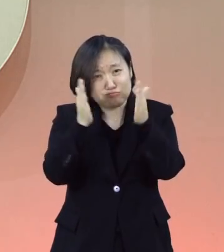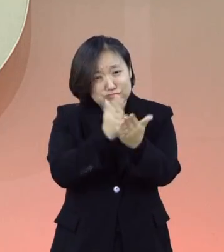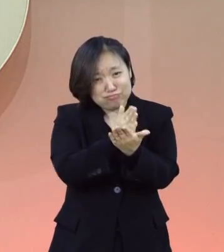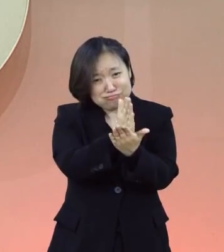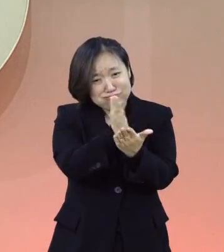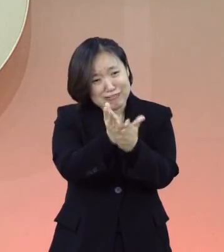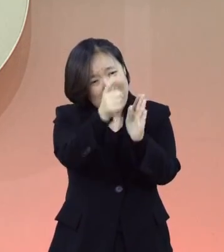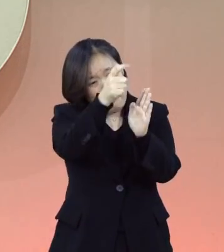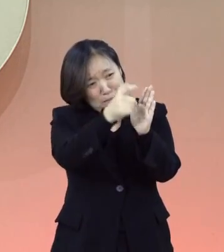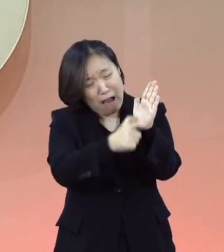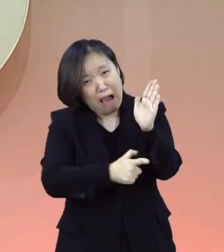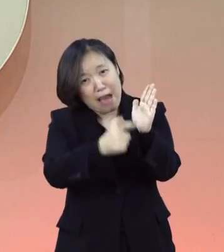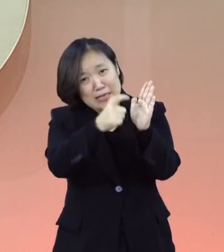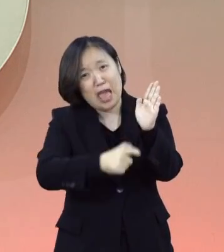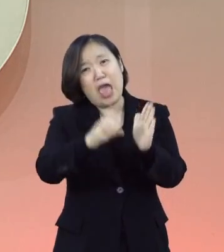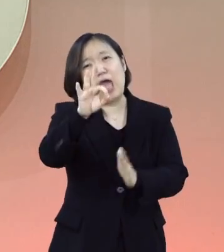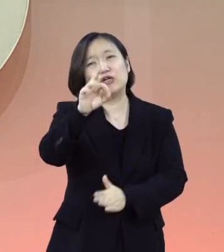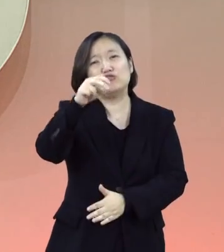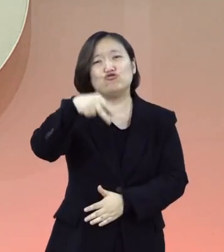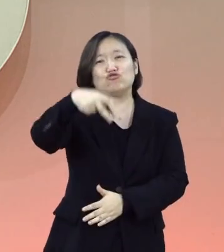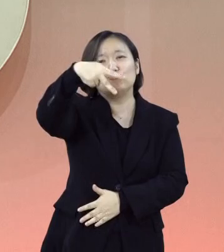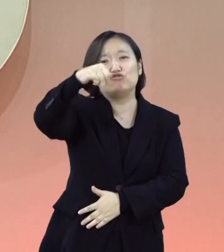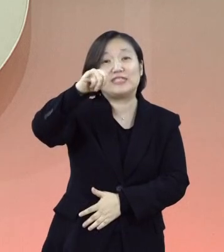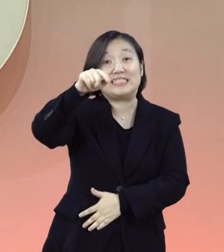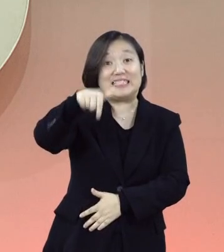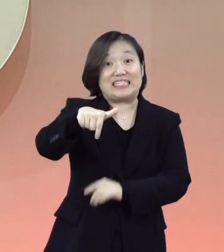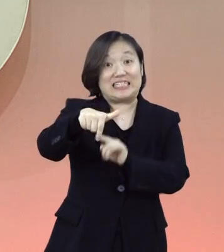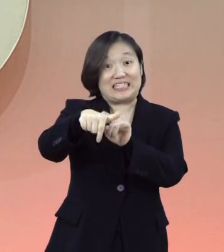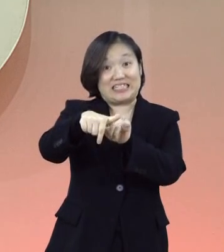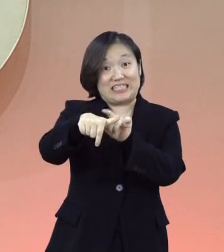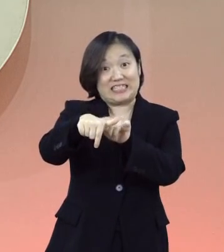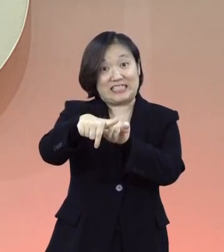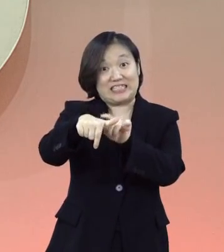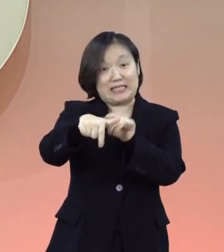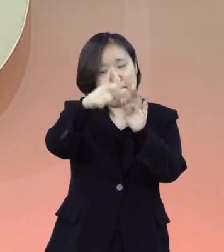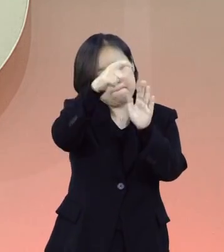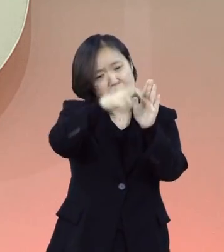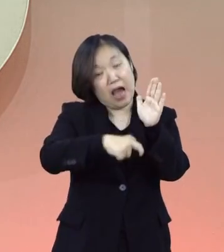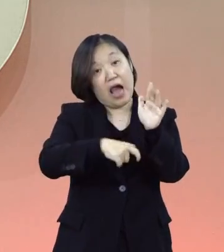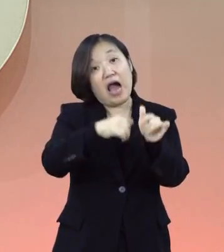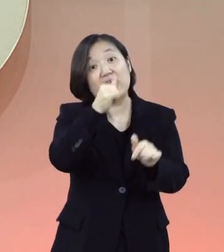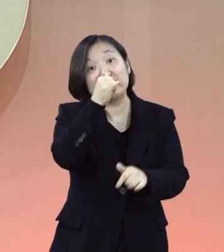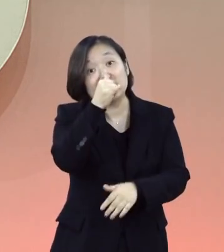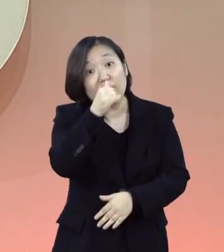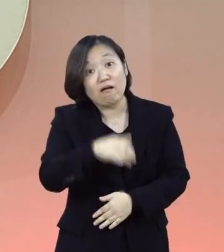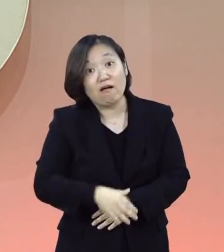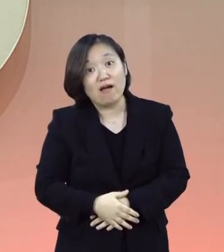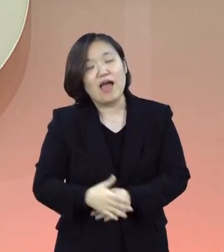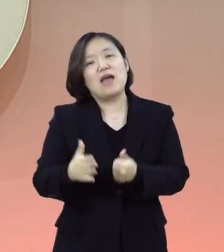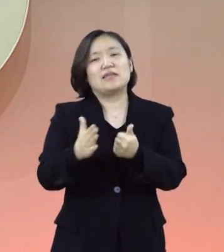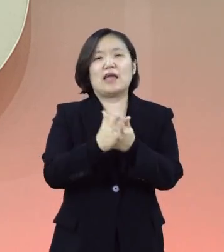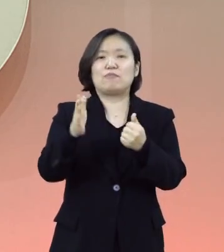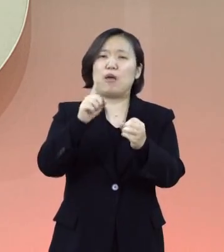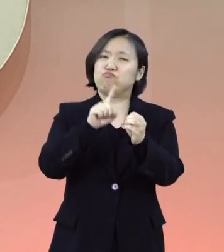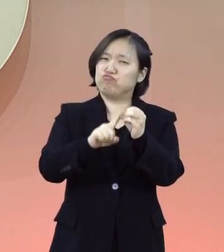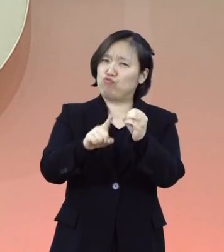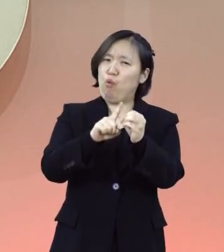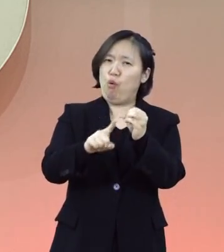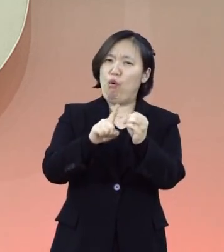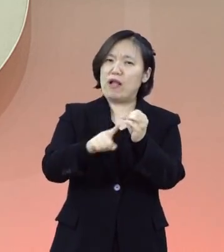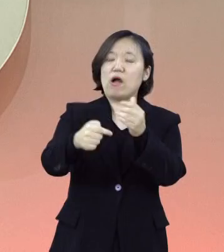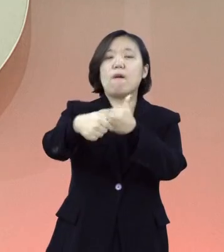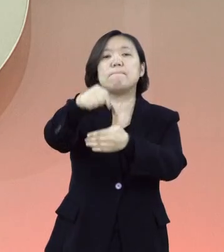유식학파라는 그런 불교 철학이 있을 정도로 불교에서는 이 마음이라는 것을 아주 중요하게